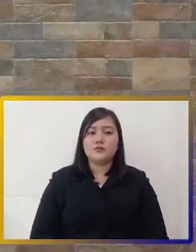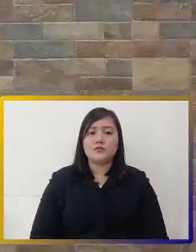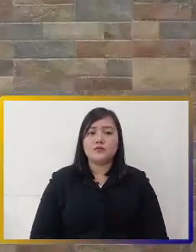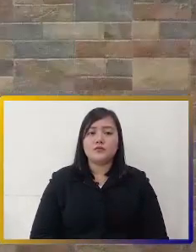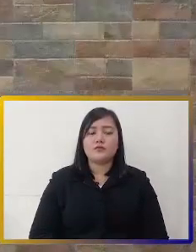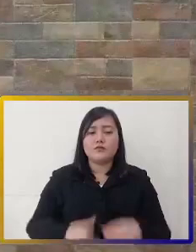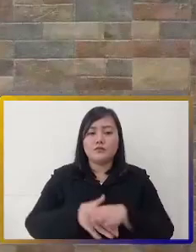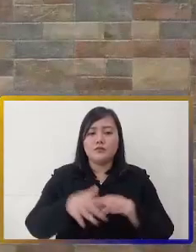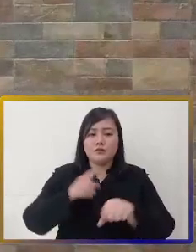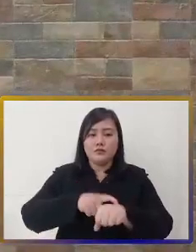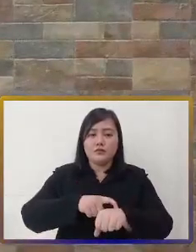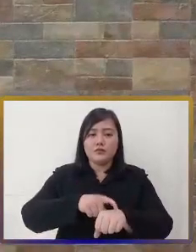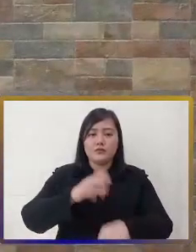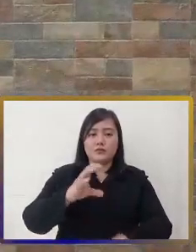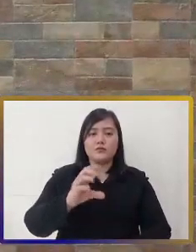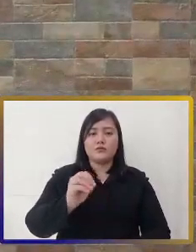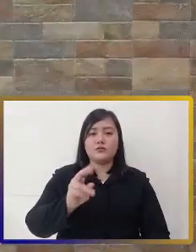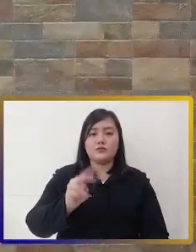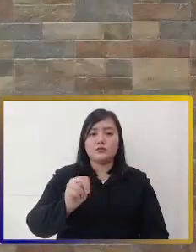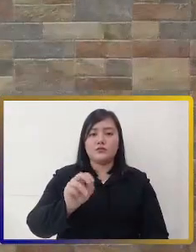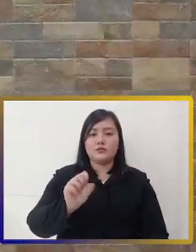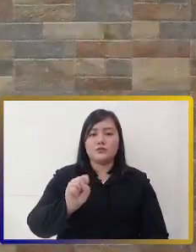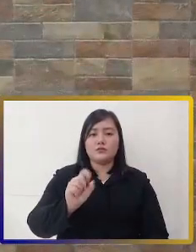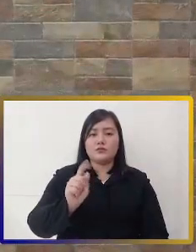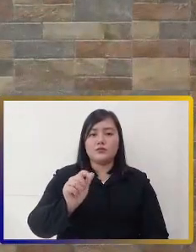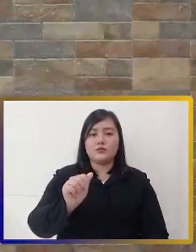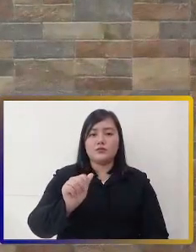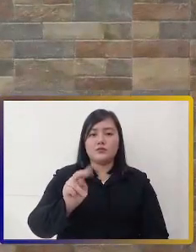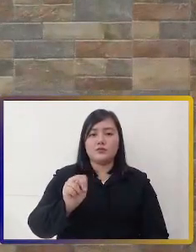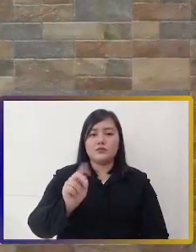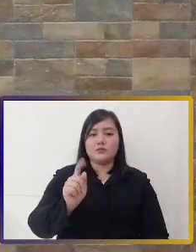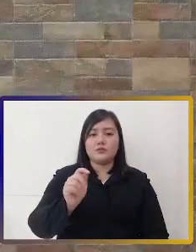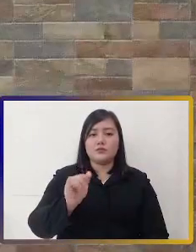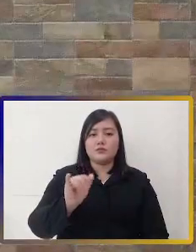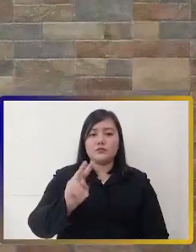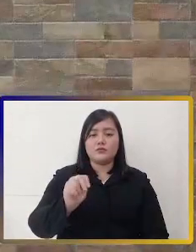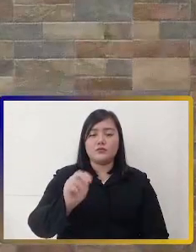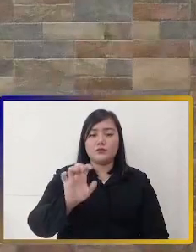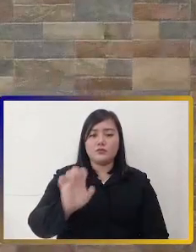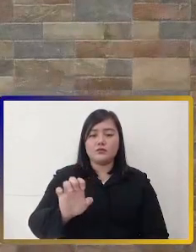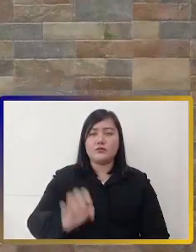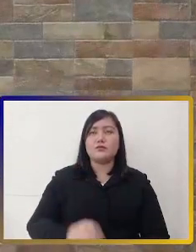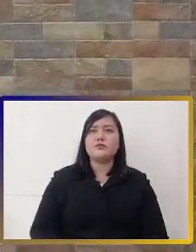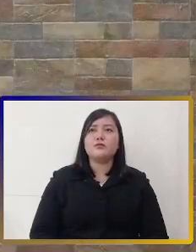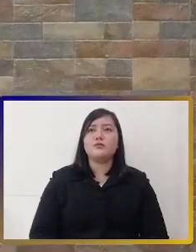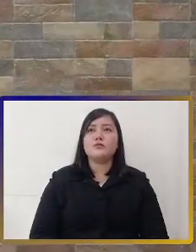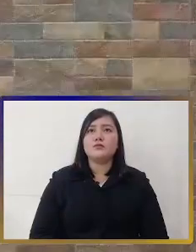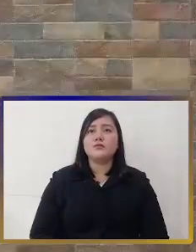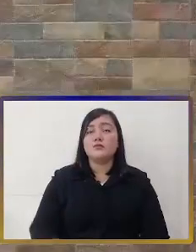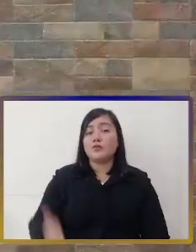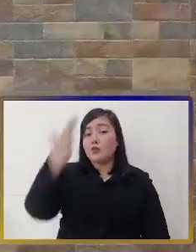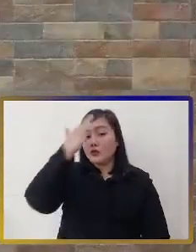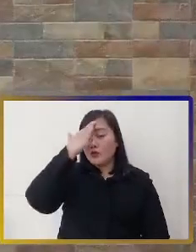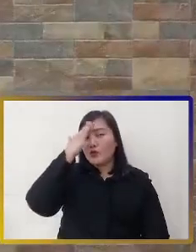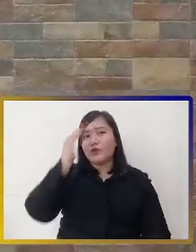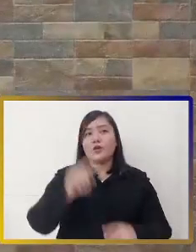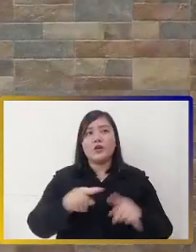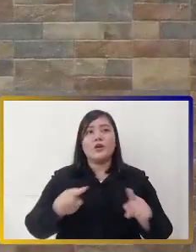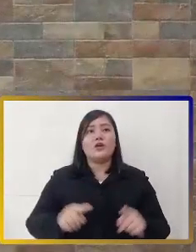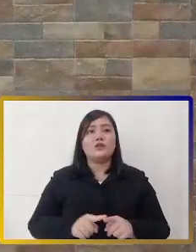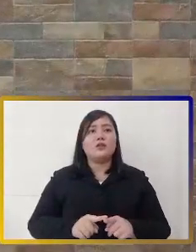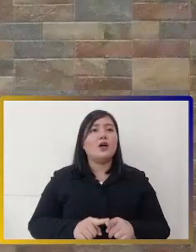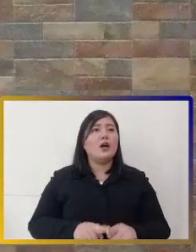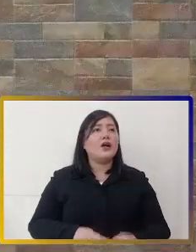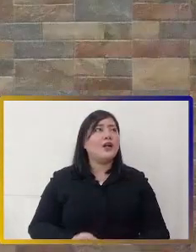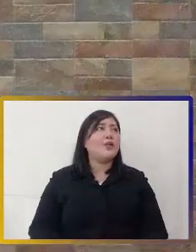ni Constantine, hindi ko na po isa-isahin gaano sa inyo, but commonly, Constantine is known as one of the emperors na kung saan nagpahayag